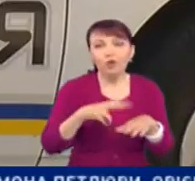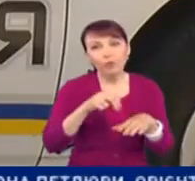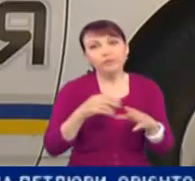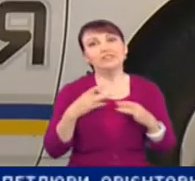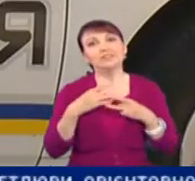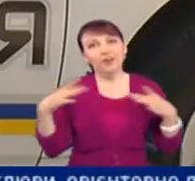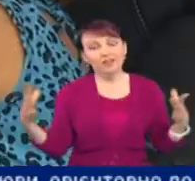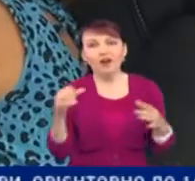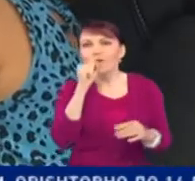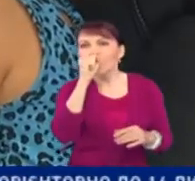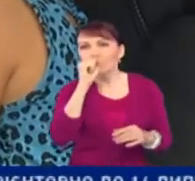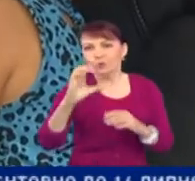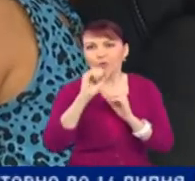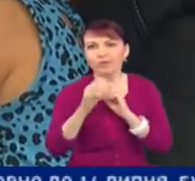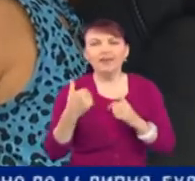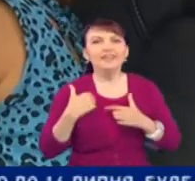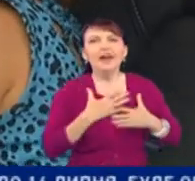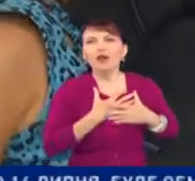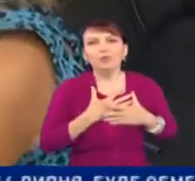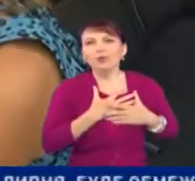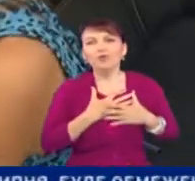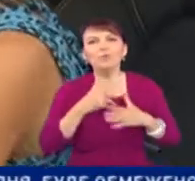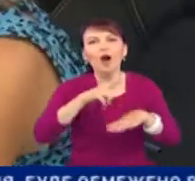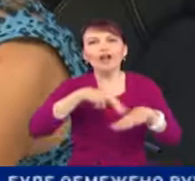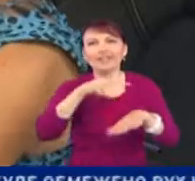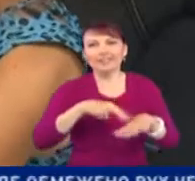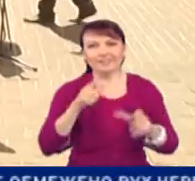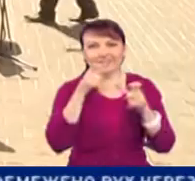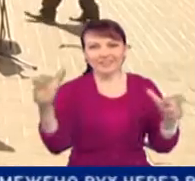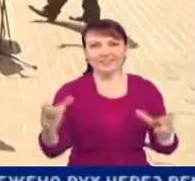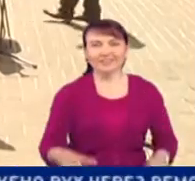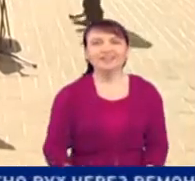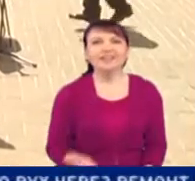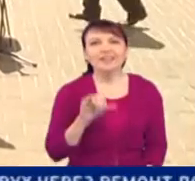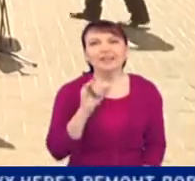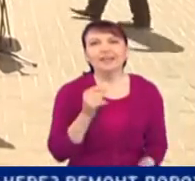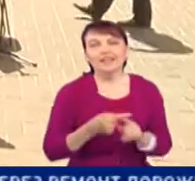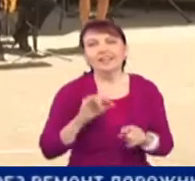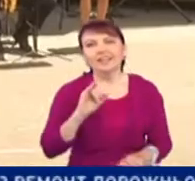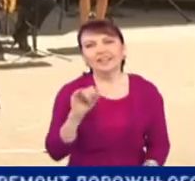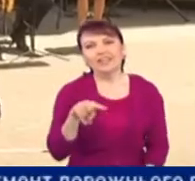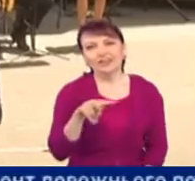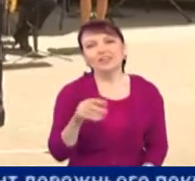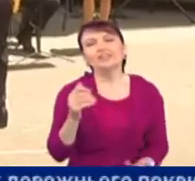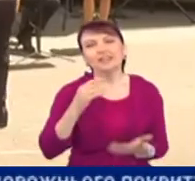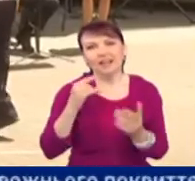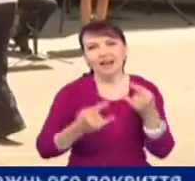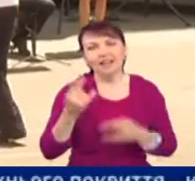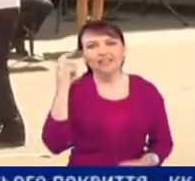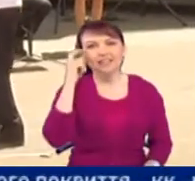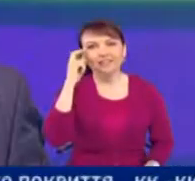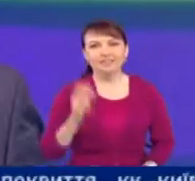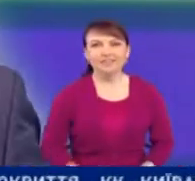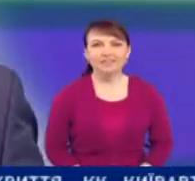у гучномовець. Я люблю поліцію! Ірина Лавренюк, Володимир Барков, телеканал «Київ».